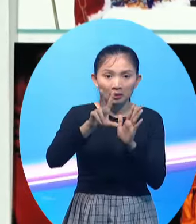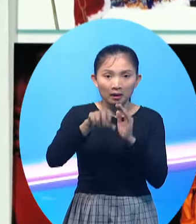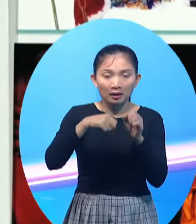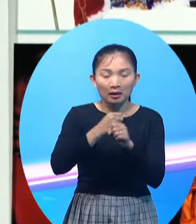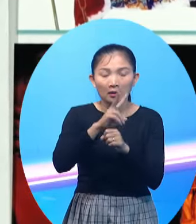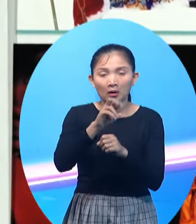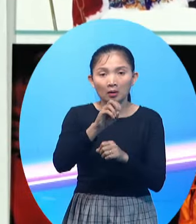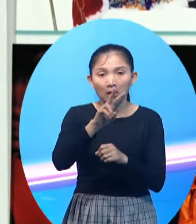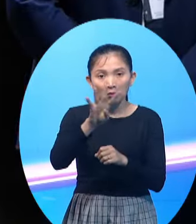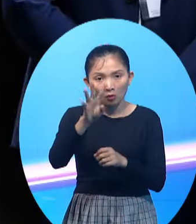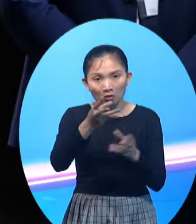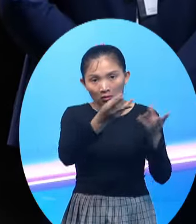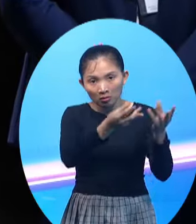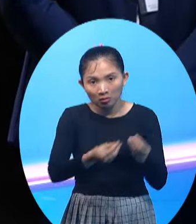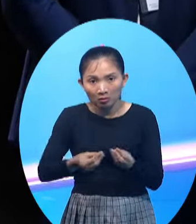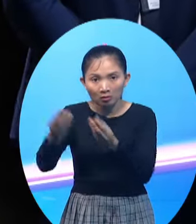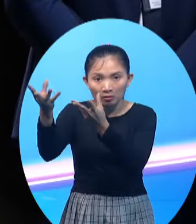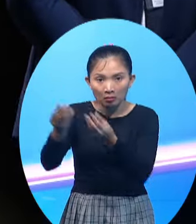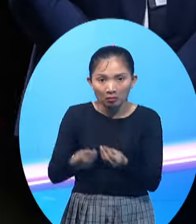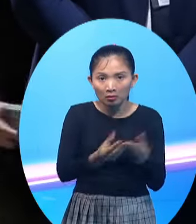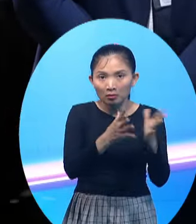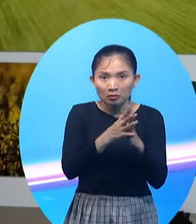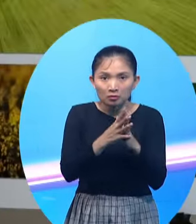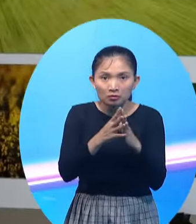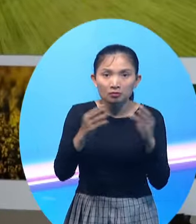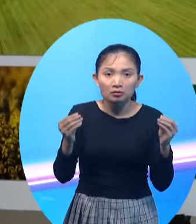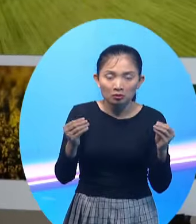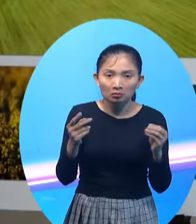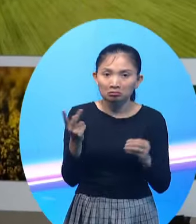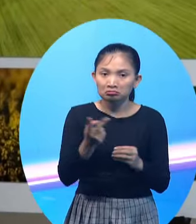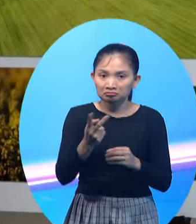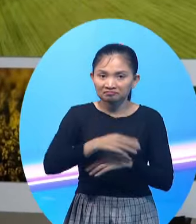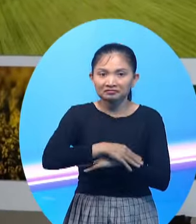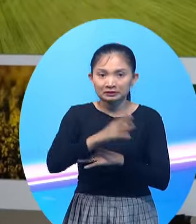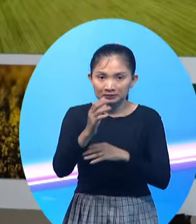này chưa phản ánh đầy đủ tiềm năng, kỳ vọng và quyết tâm thúc đẩy quan hệ hợp tác của hai bên.